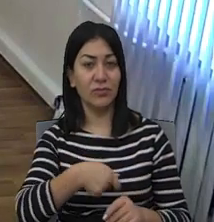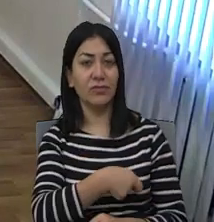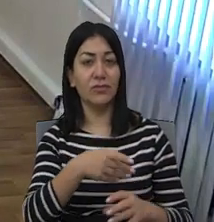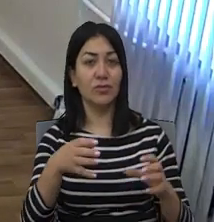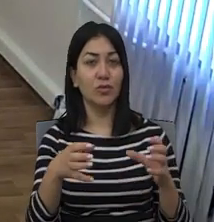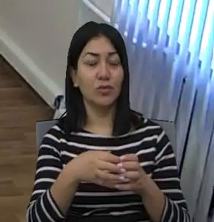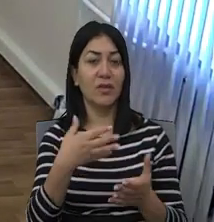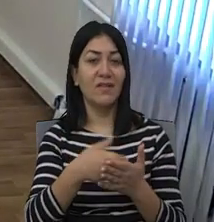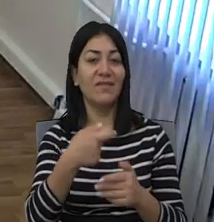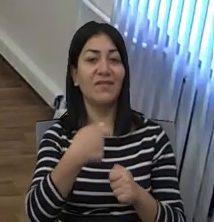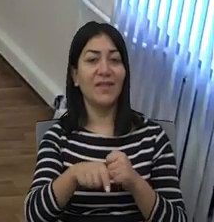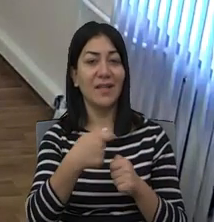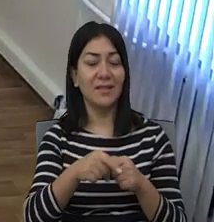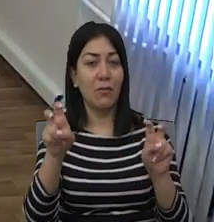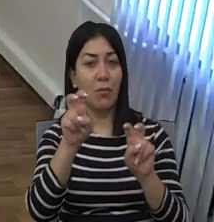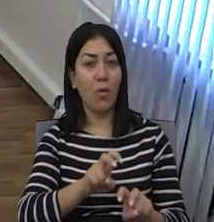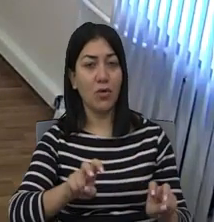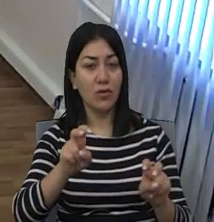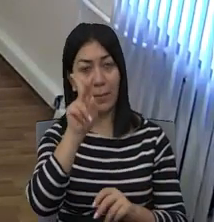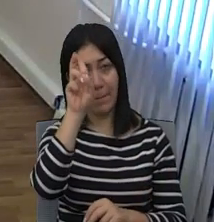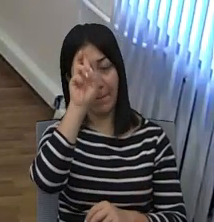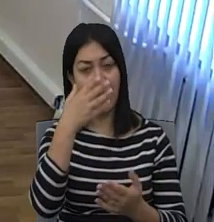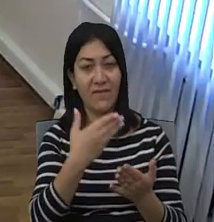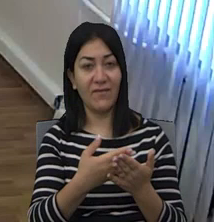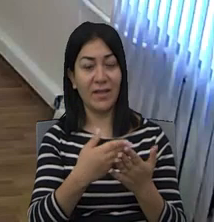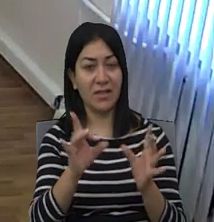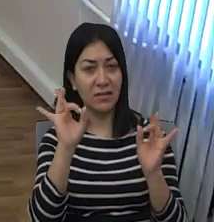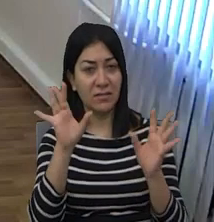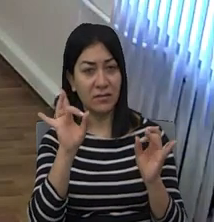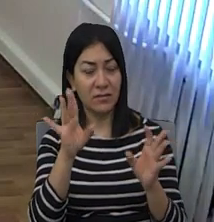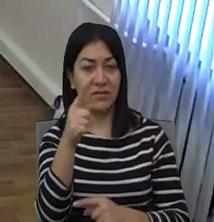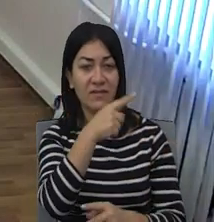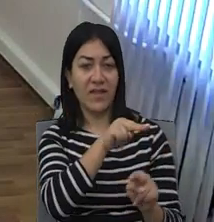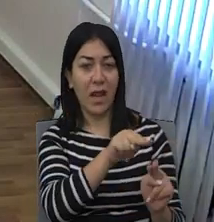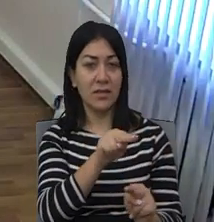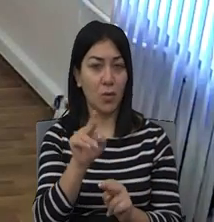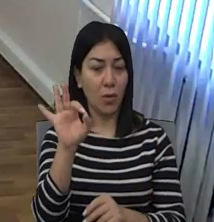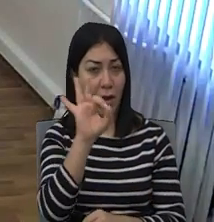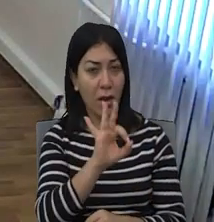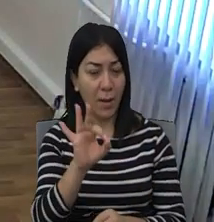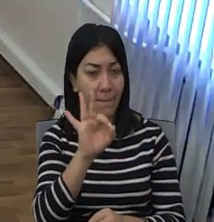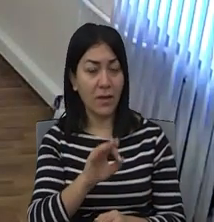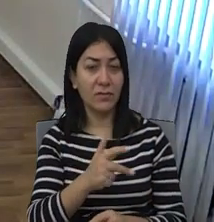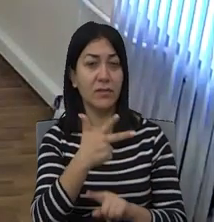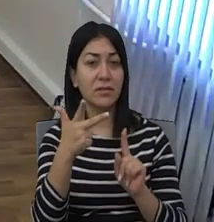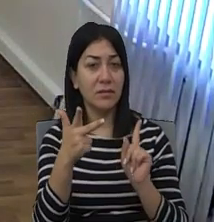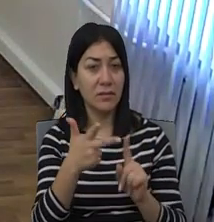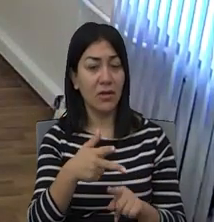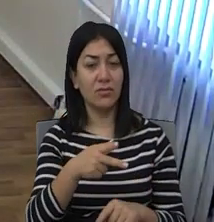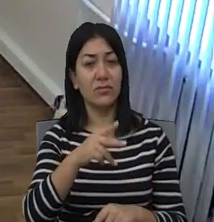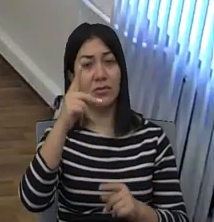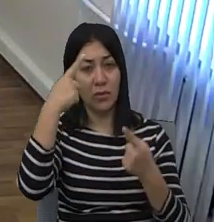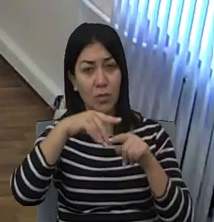կուսակցությունների ֆինանսավորման եւ պետական միջոցների չարաշահման, ուրեմն վերահսկողության զարգացմանը, եւ երրորդ բաղադրիչը